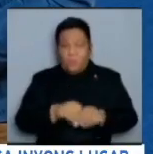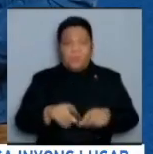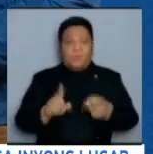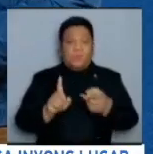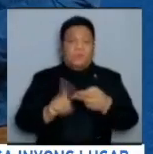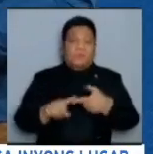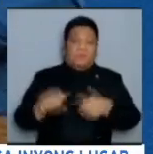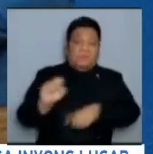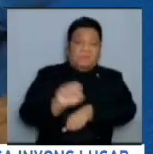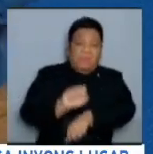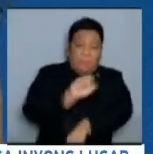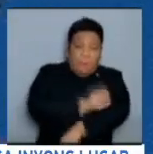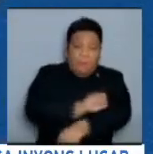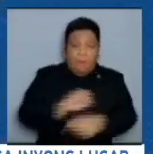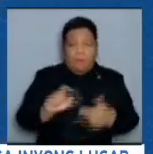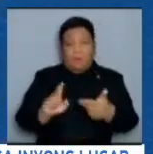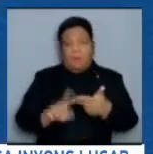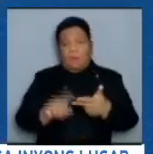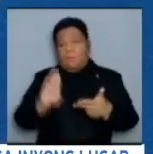sa may Bohol,